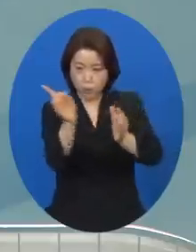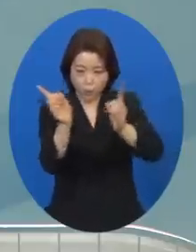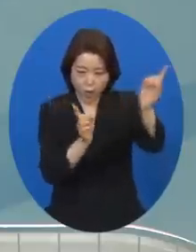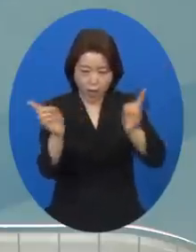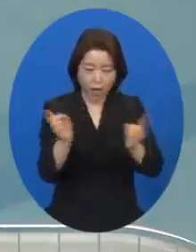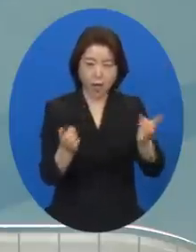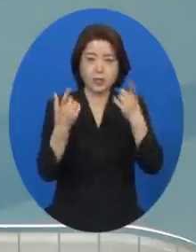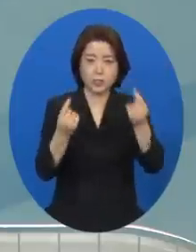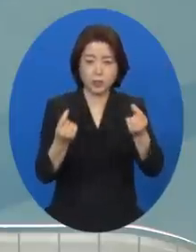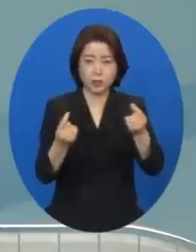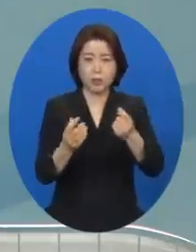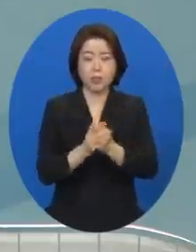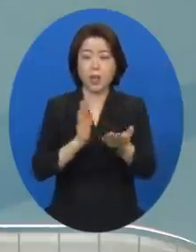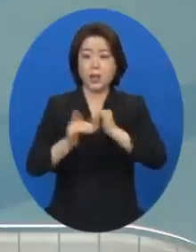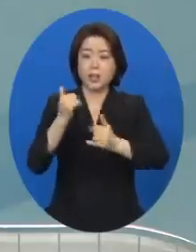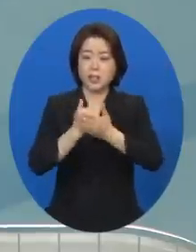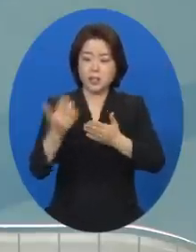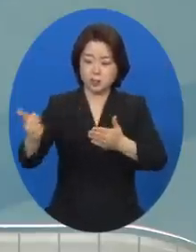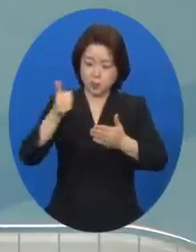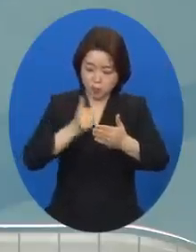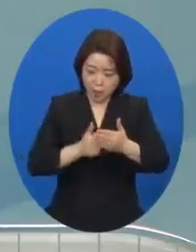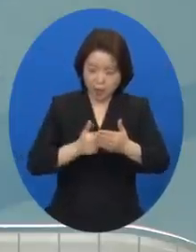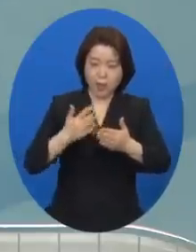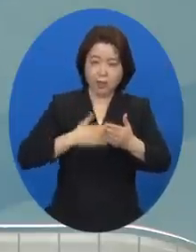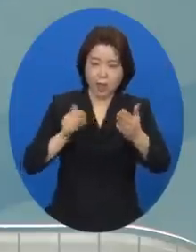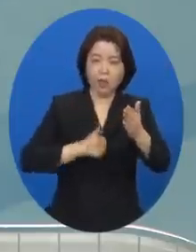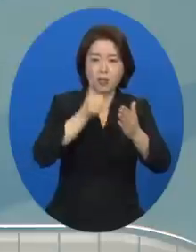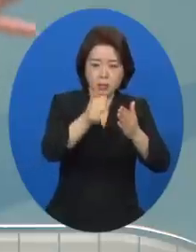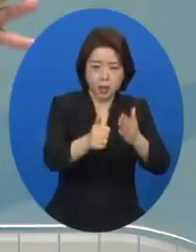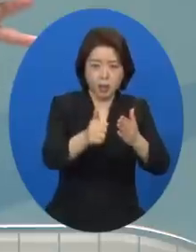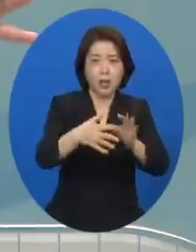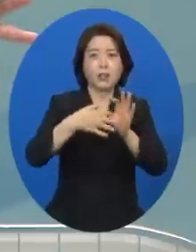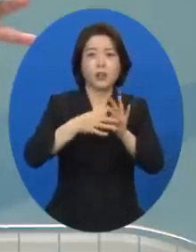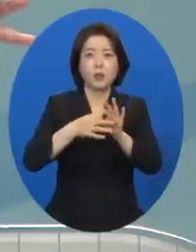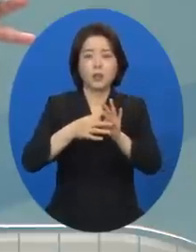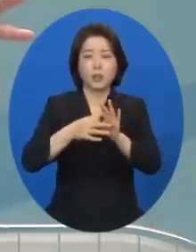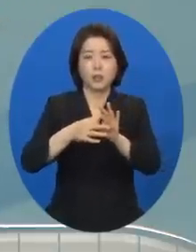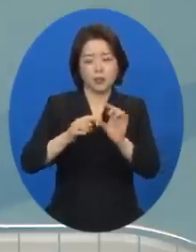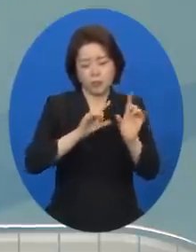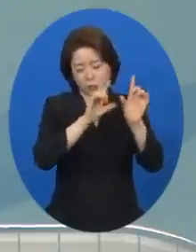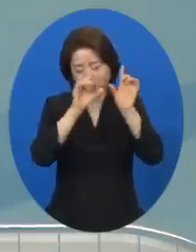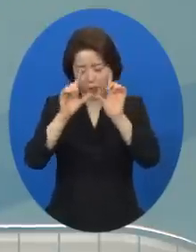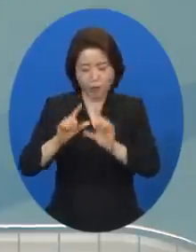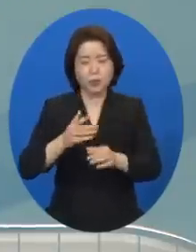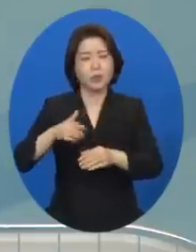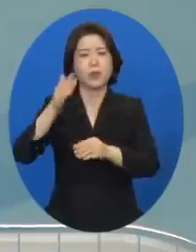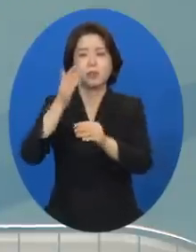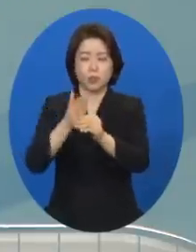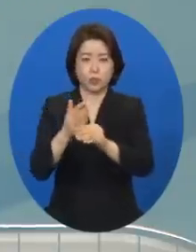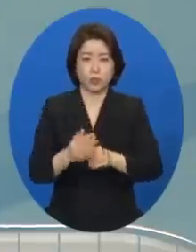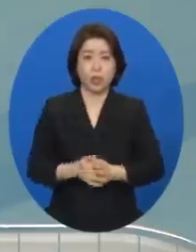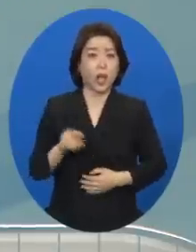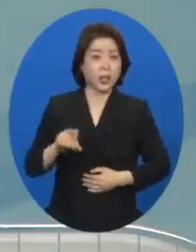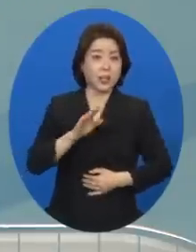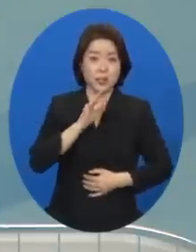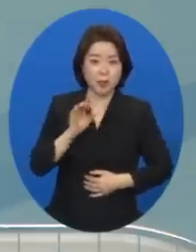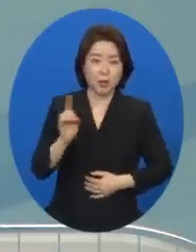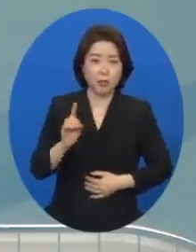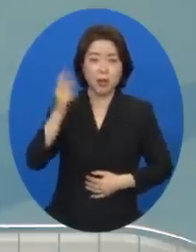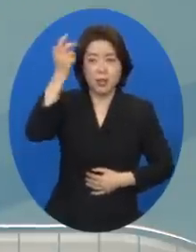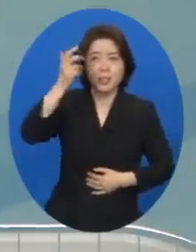예수님은 우리 안에 거하시는 관계로 그렇게 우리가 사는 거예요 이것이 바로 영적인